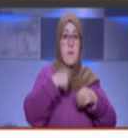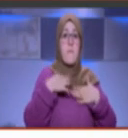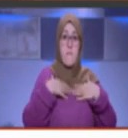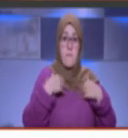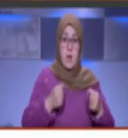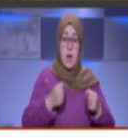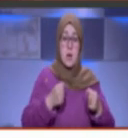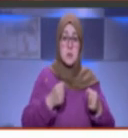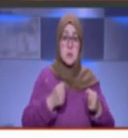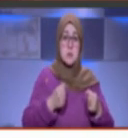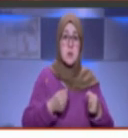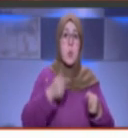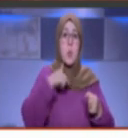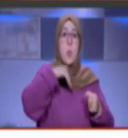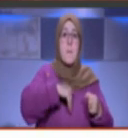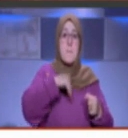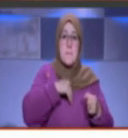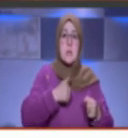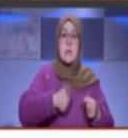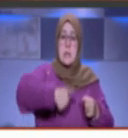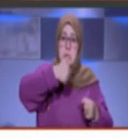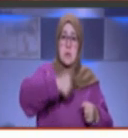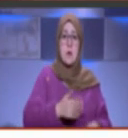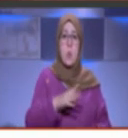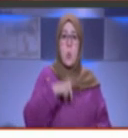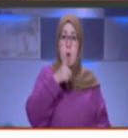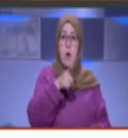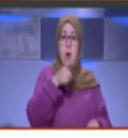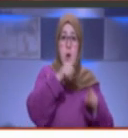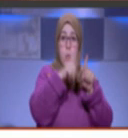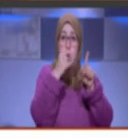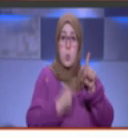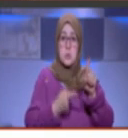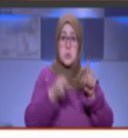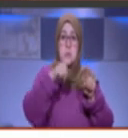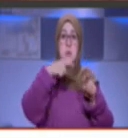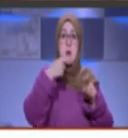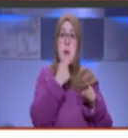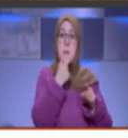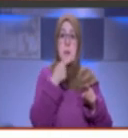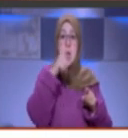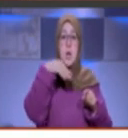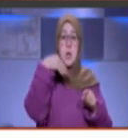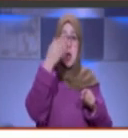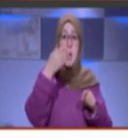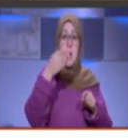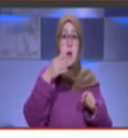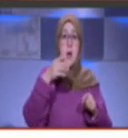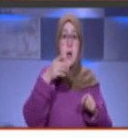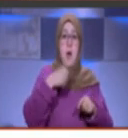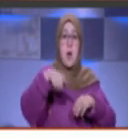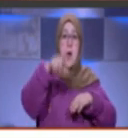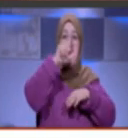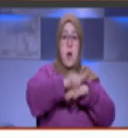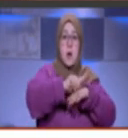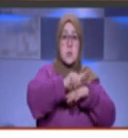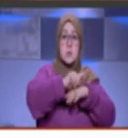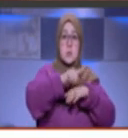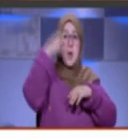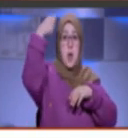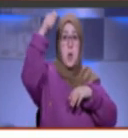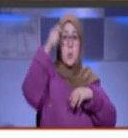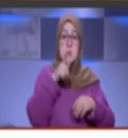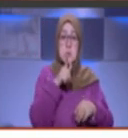مستقرة ومعنوياته جيدة، وقال الوزير البريطاني أن جونسون تلقى علاجا بالأكسجين في